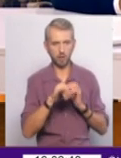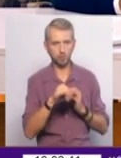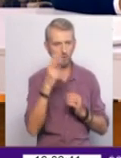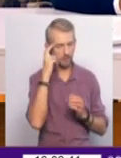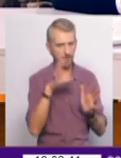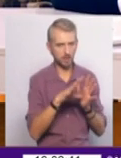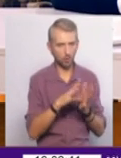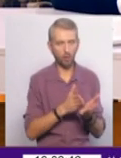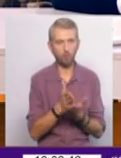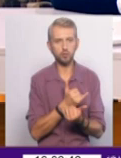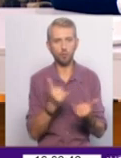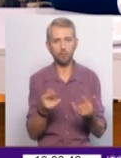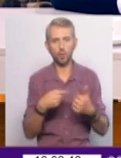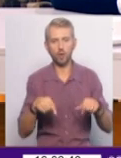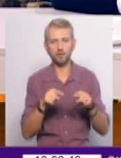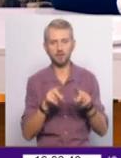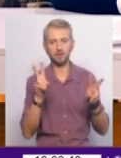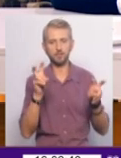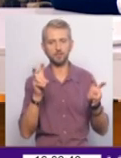а обслуговує така організація